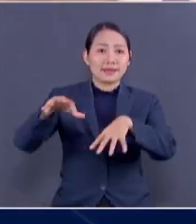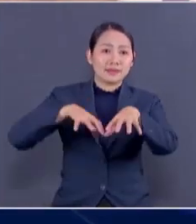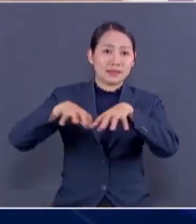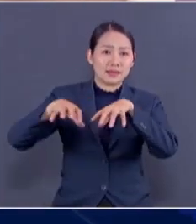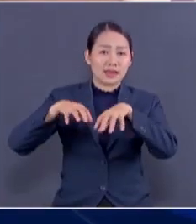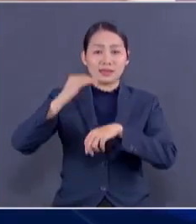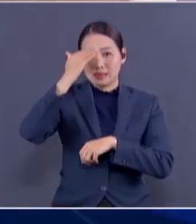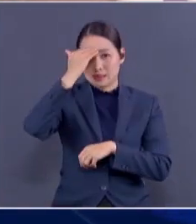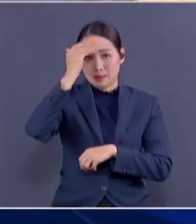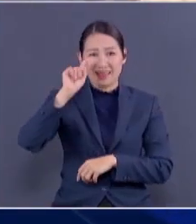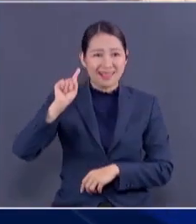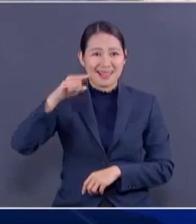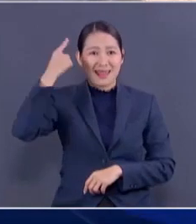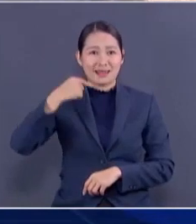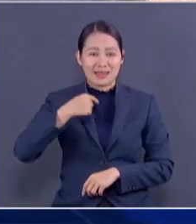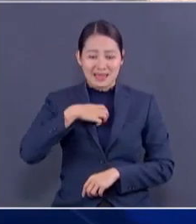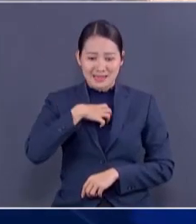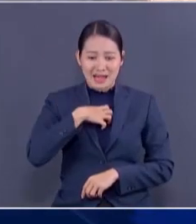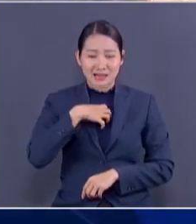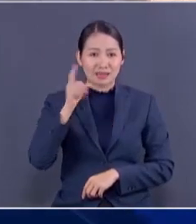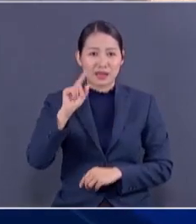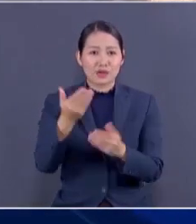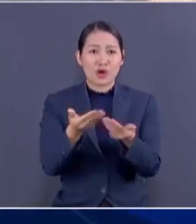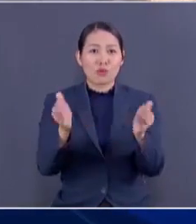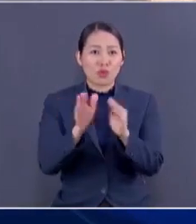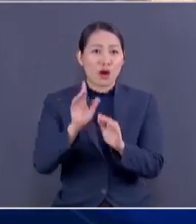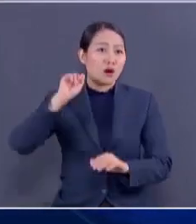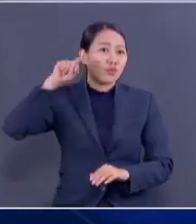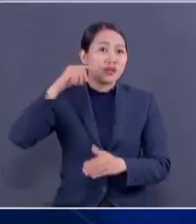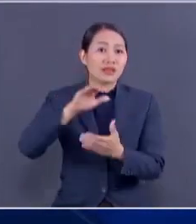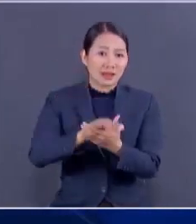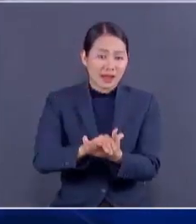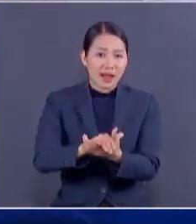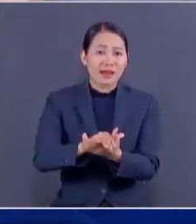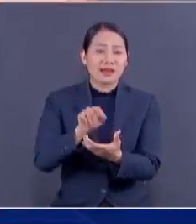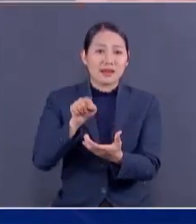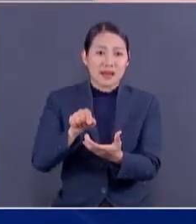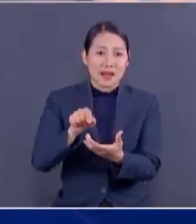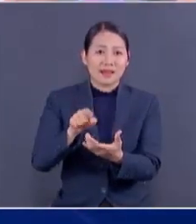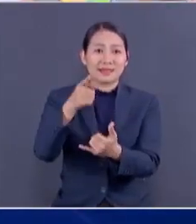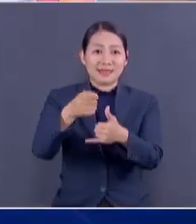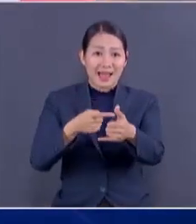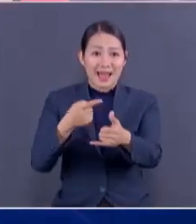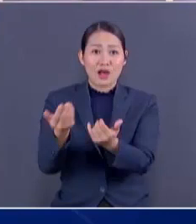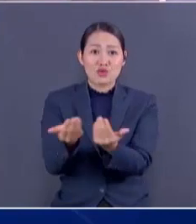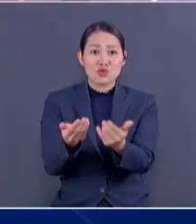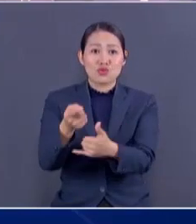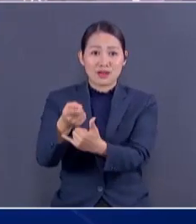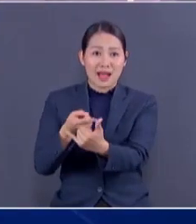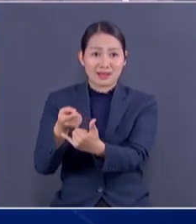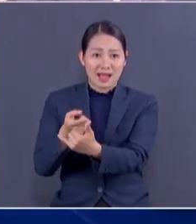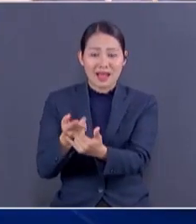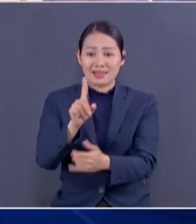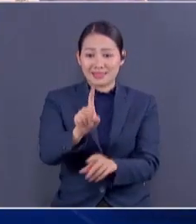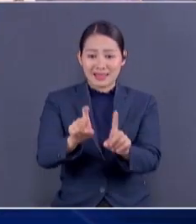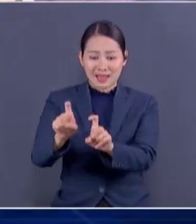แรกตั้งใจอยากจะนำศพมาจัดการที่วัดหนามแดงเพราะว่าแม่ของฝ่ายหญิงเนี่ยเสียชีวิตที่นี่เช่นเดียวกันแล้วก็ยืนยันว่าไม่ได้ต้อง